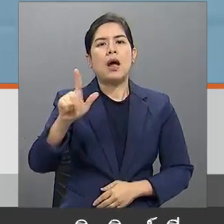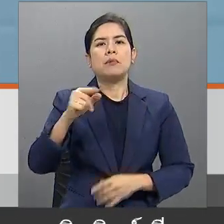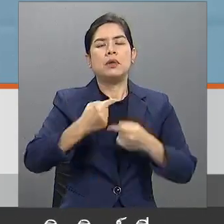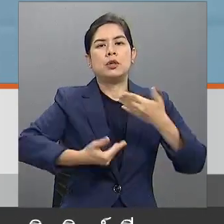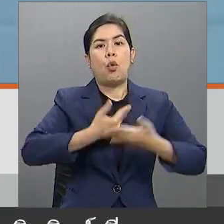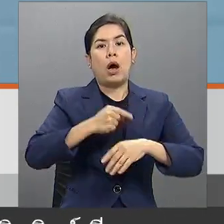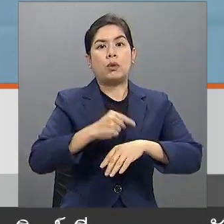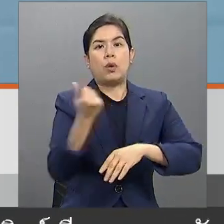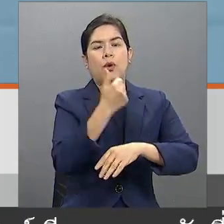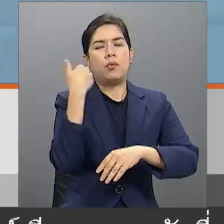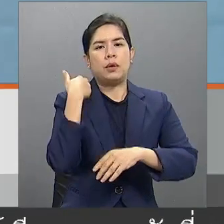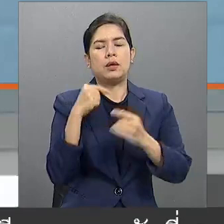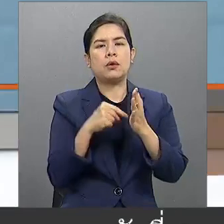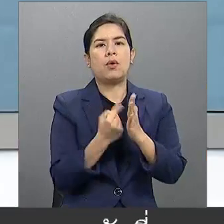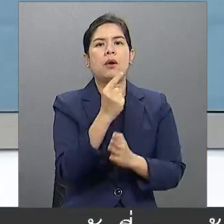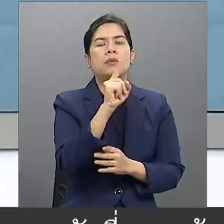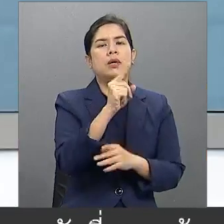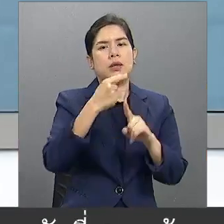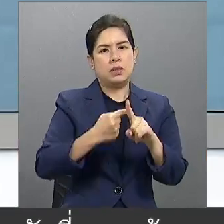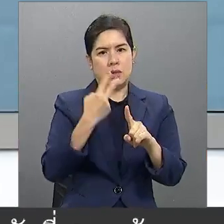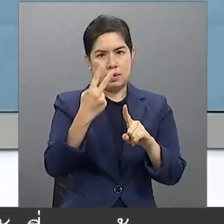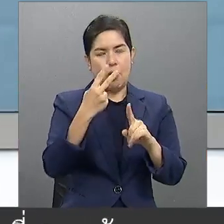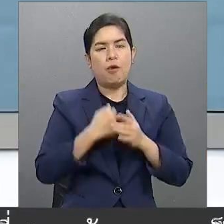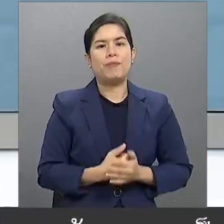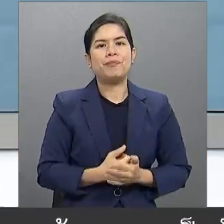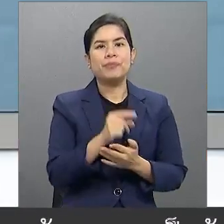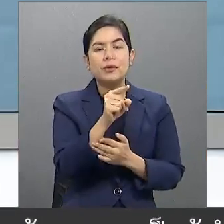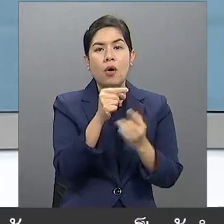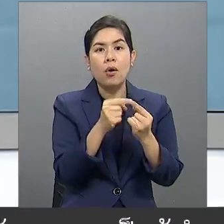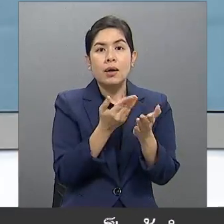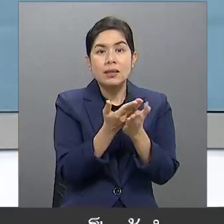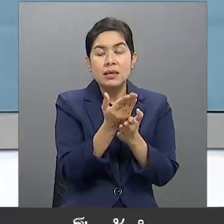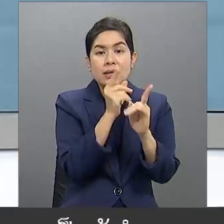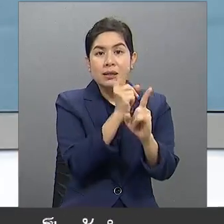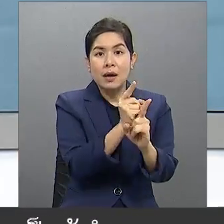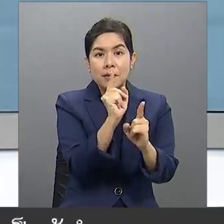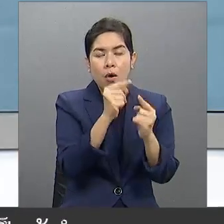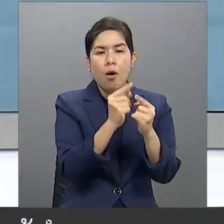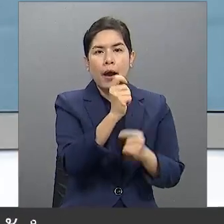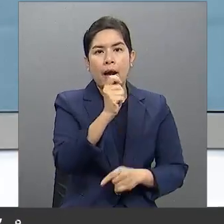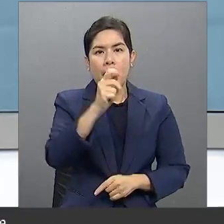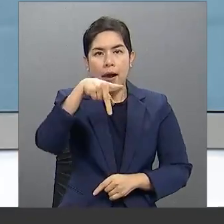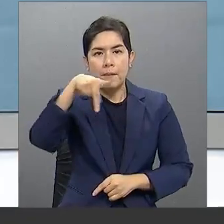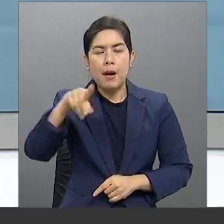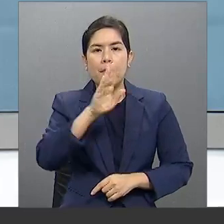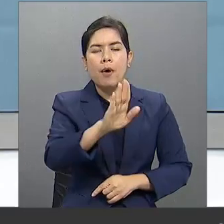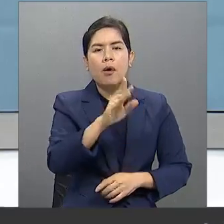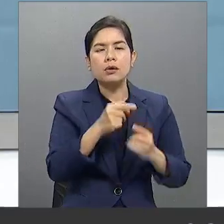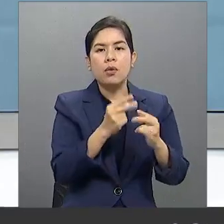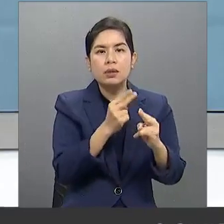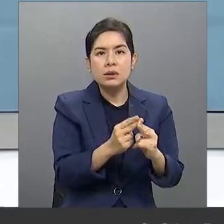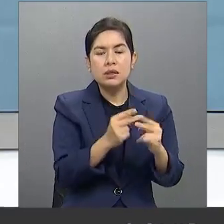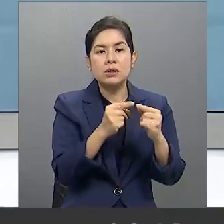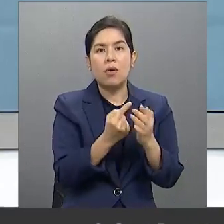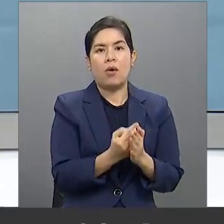กุมภาพันธ์ผ่านกระเป๋าอิเล็กทรอนิกส์ที่อยู่ในแอพพลิเคชั่นเป่าต่างค่ะถ้าจากนี้ 5กุมภาพันธ์ก็จะขายพันธบัตรออมทรัพย์